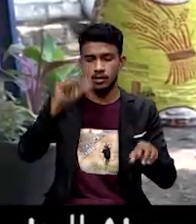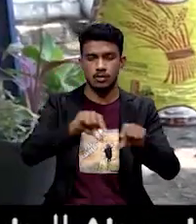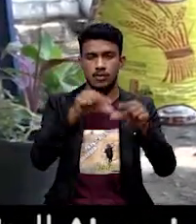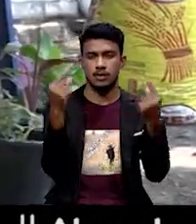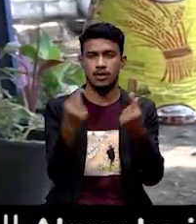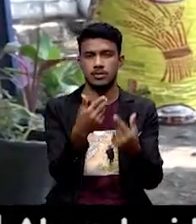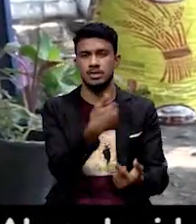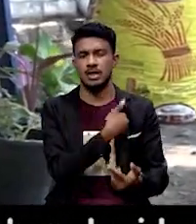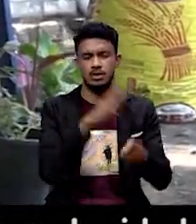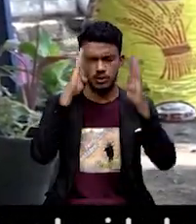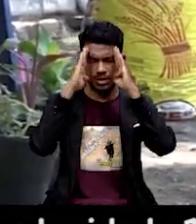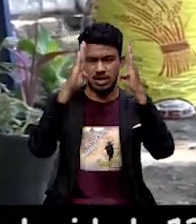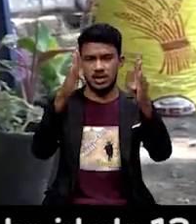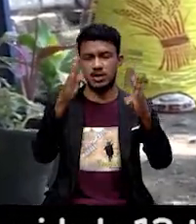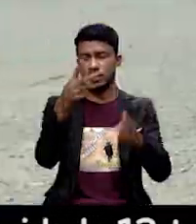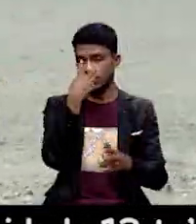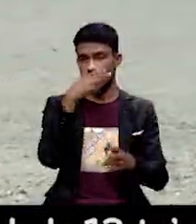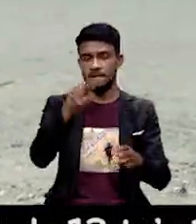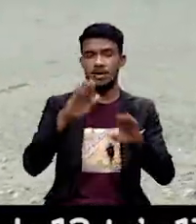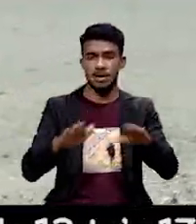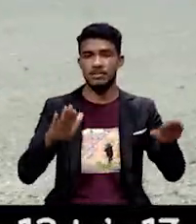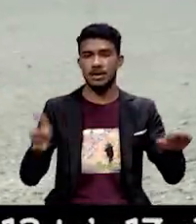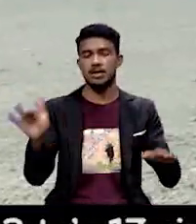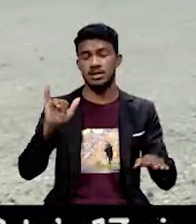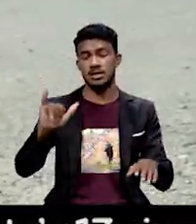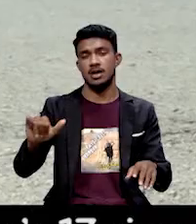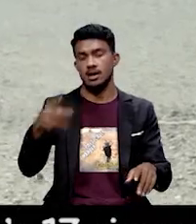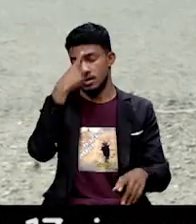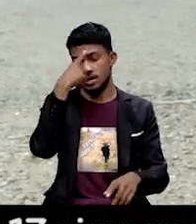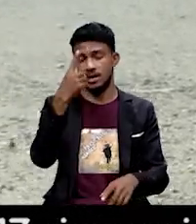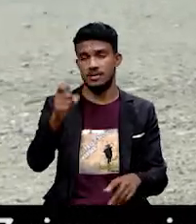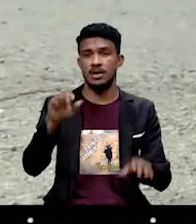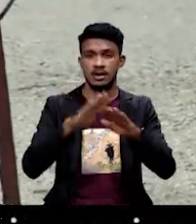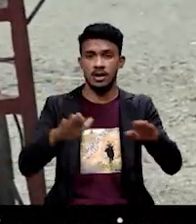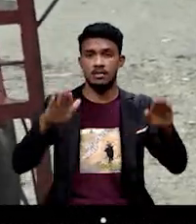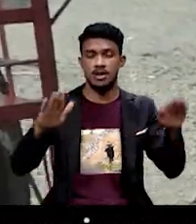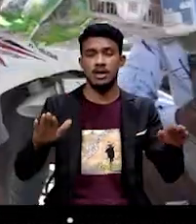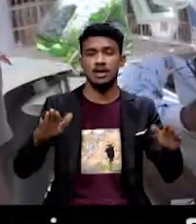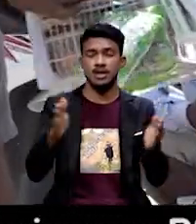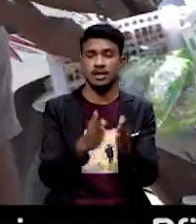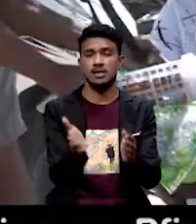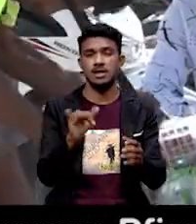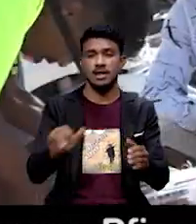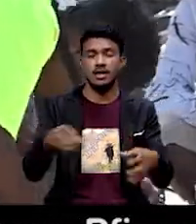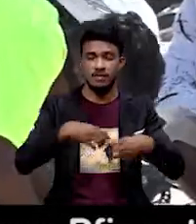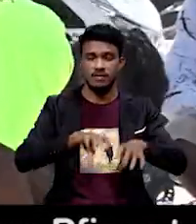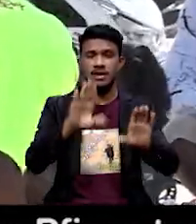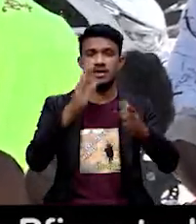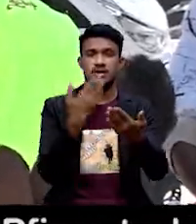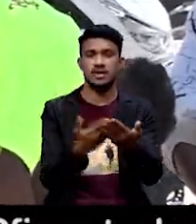sedak serio, fu atenção ba labari kiksira, tambane labari kiksira se fan sasang